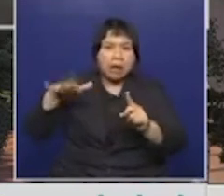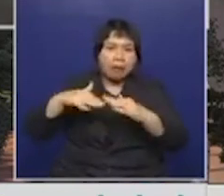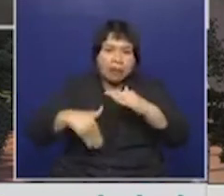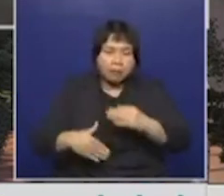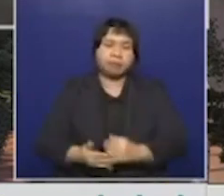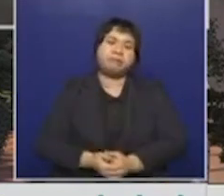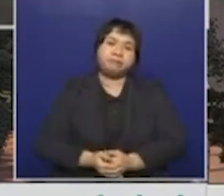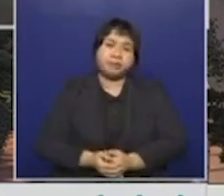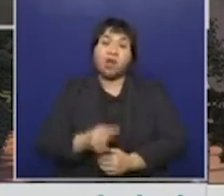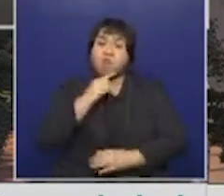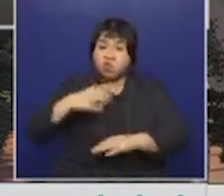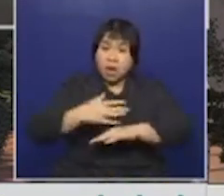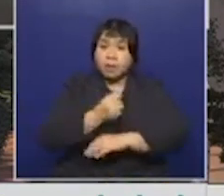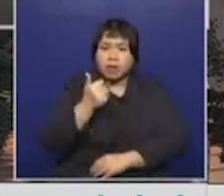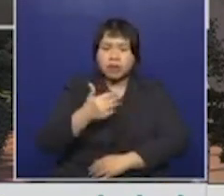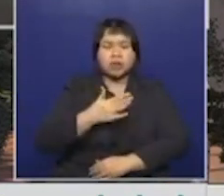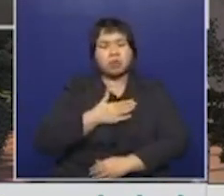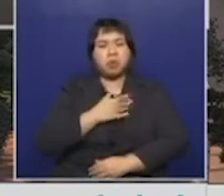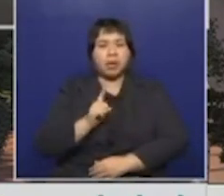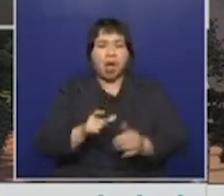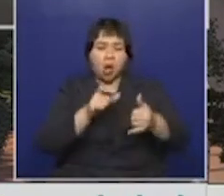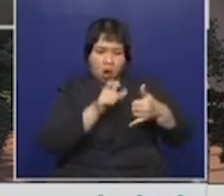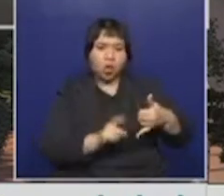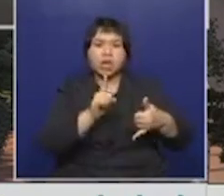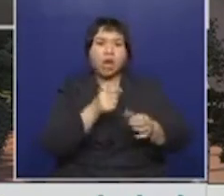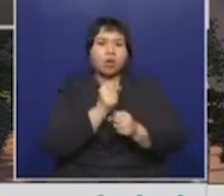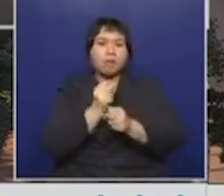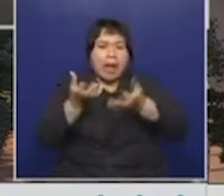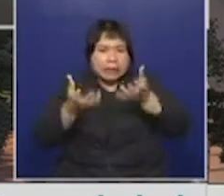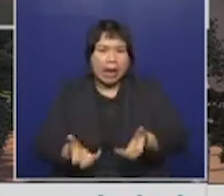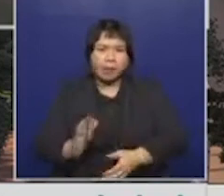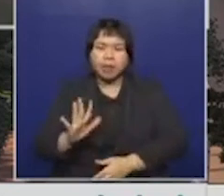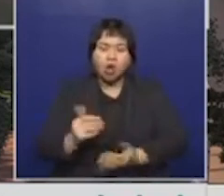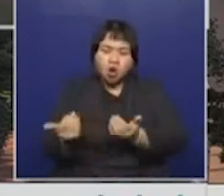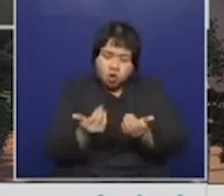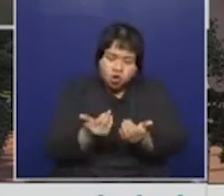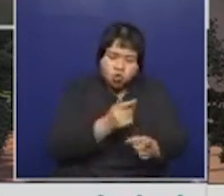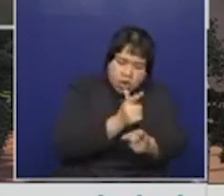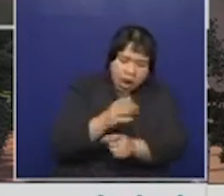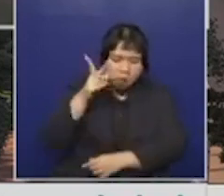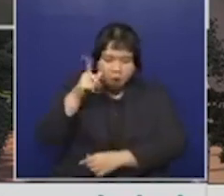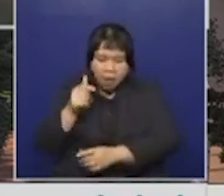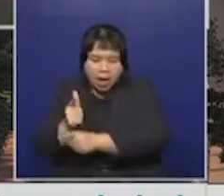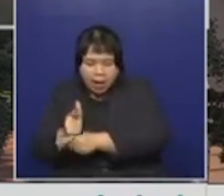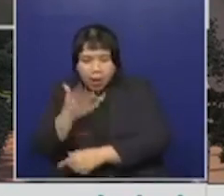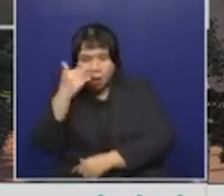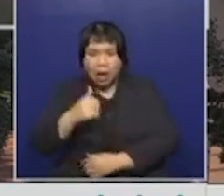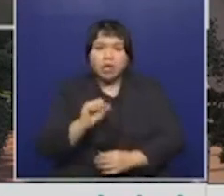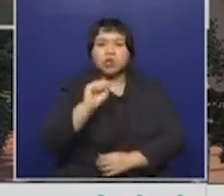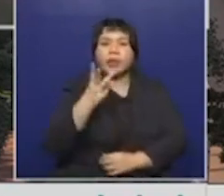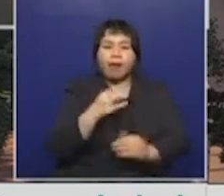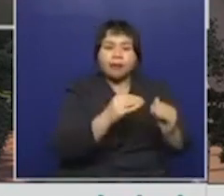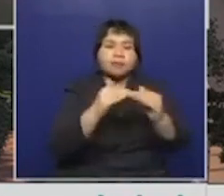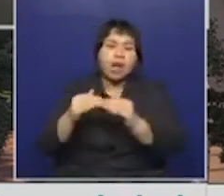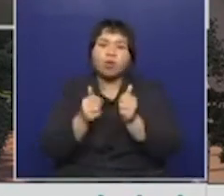เดือนถ้าการเมืองดีดิฉันเป็นเพียงคนเดียวไม่ต้องทำงานหนักเพื่อส่งเสียทั้งลูกเลี้ยงดูทั้งพ่อและแม่เนื่องจากทุกคนได้รับสวัสดิการ